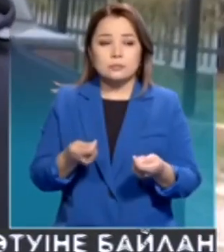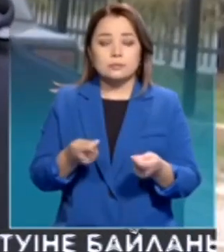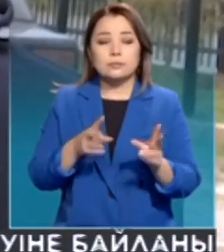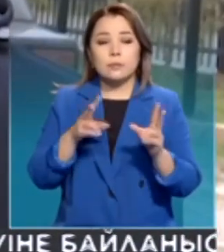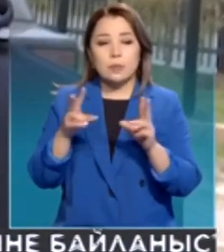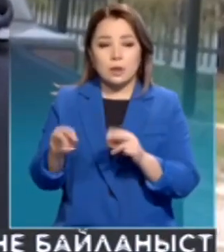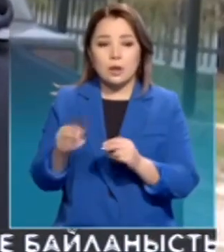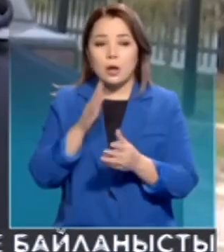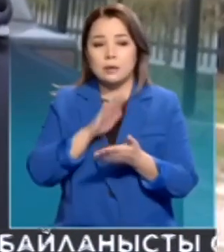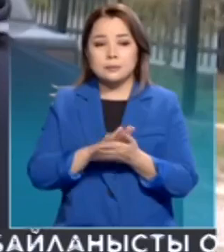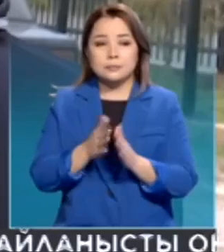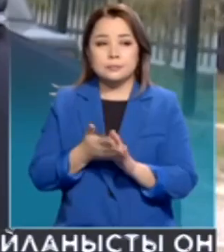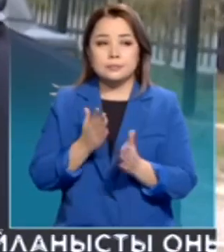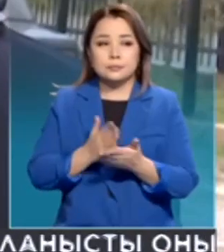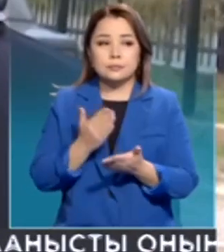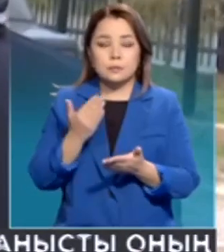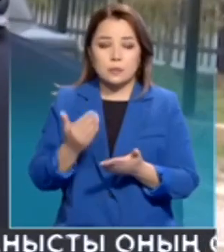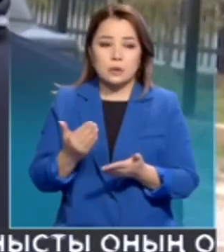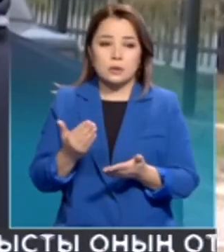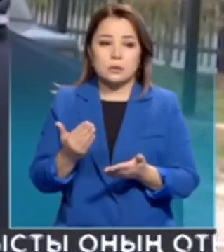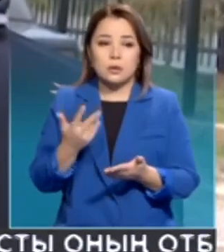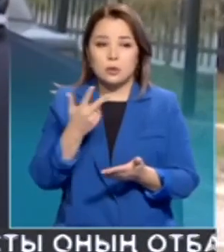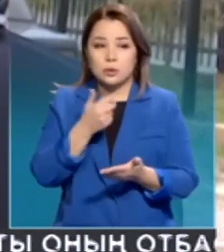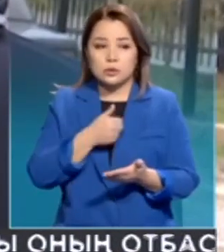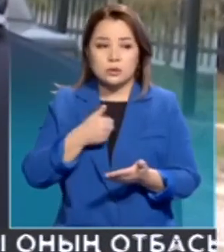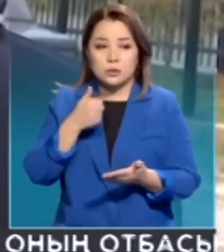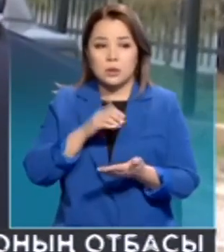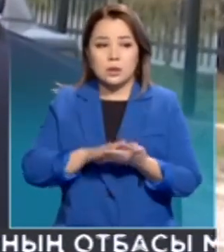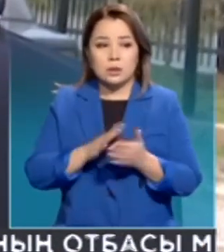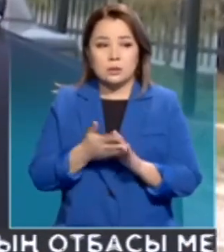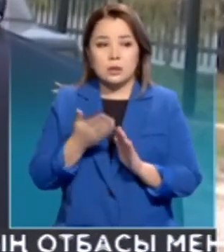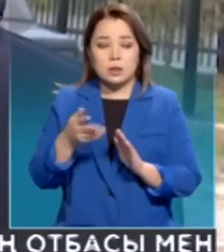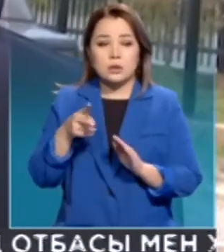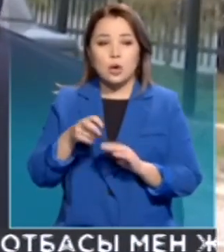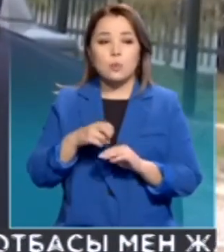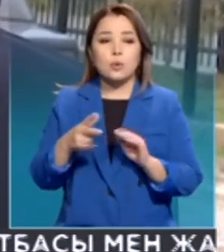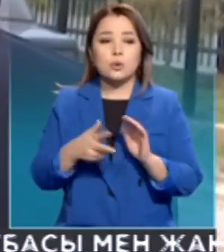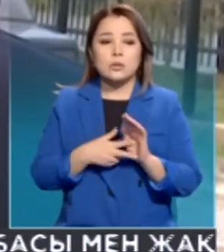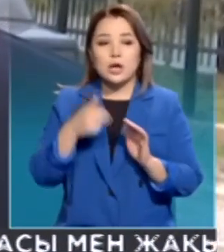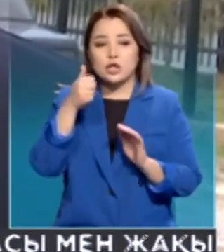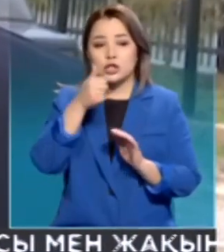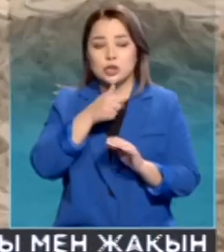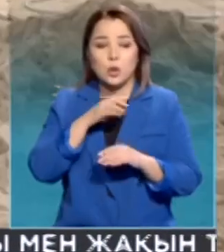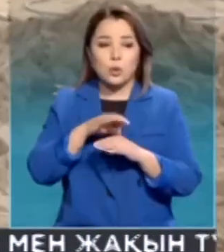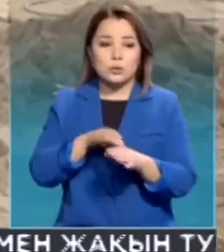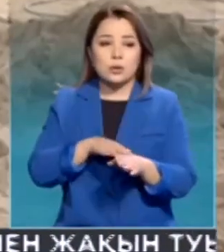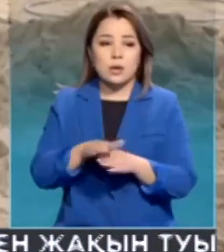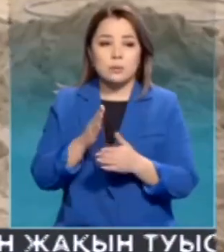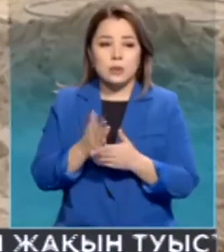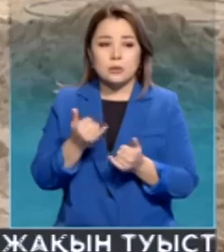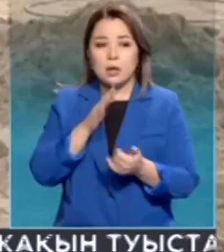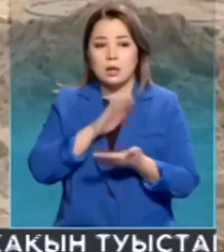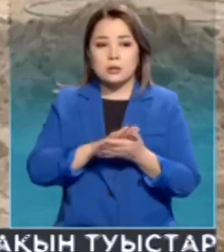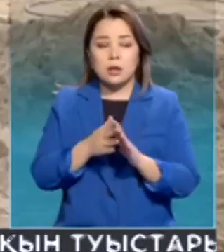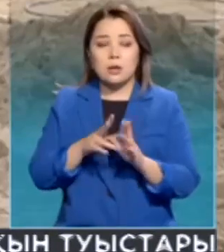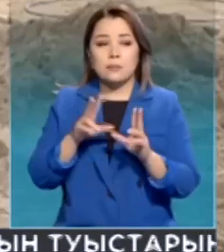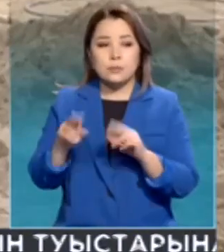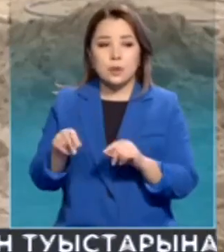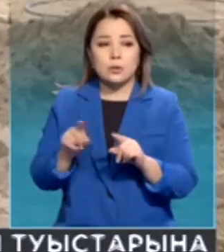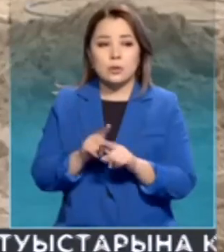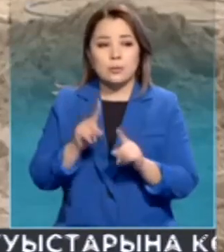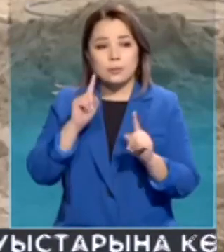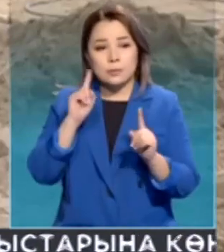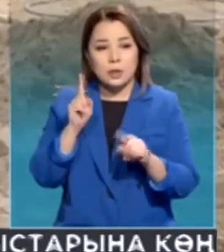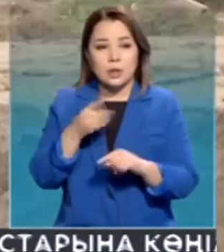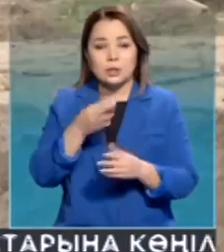Кепіл мерзімі 3 жыл беріледі. 3 жыл кепіл мерзімі 2018 жыл өтіп кеткен. Кепіл мерзімі өтіп кеткен біле